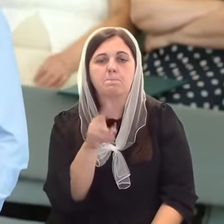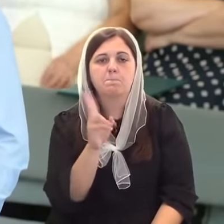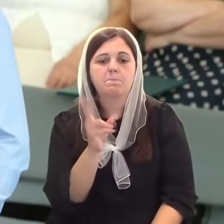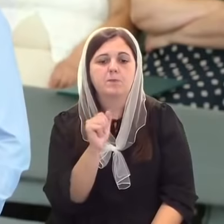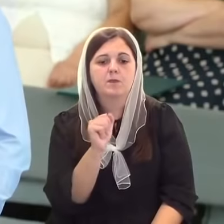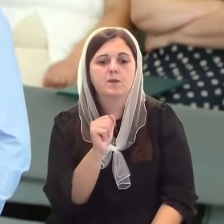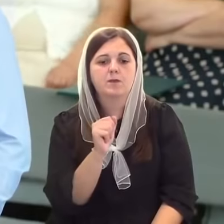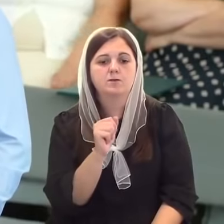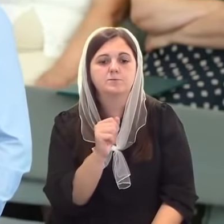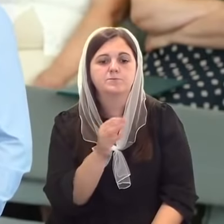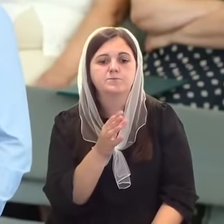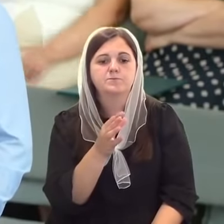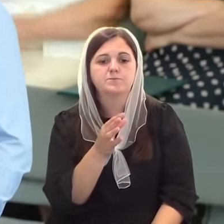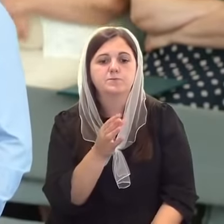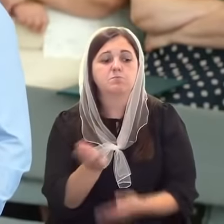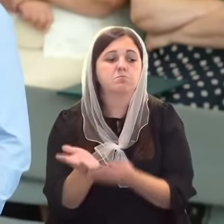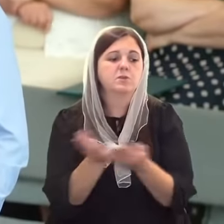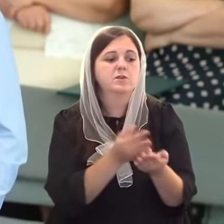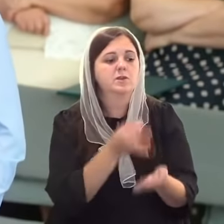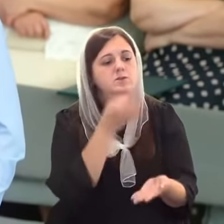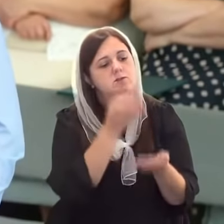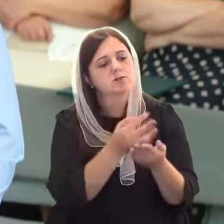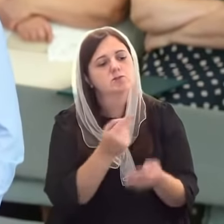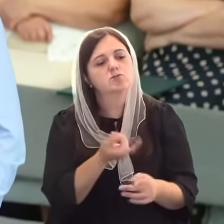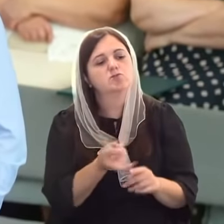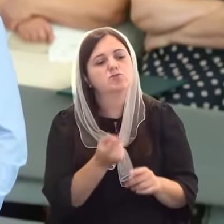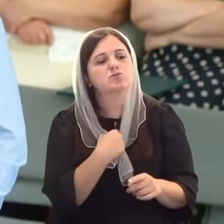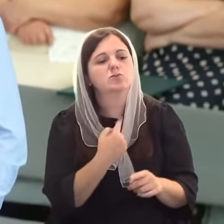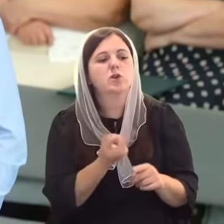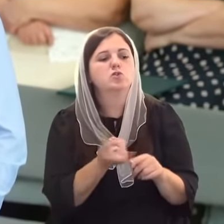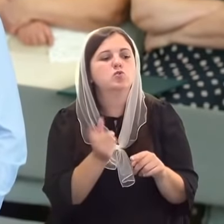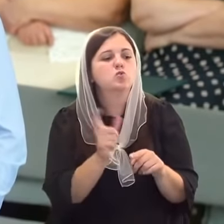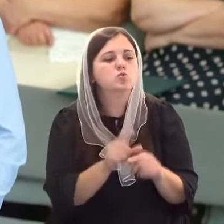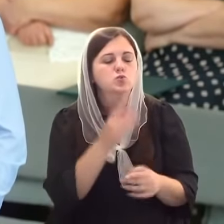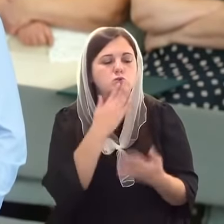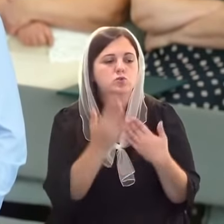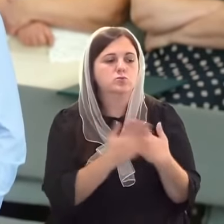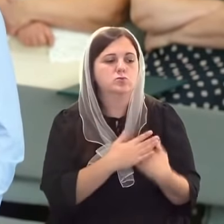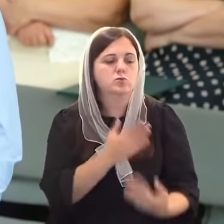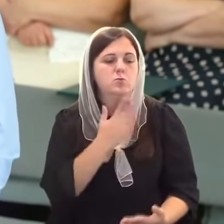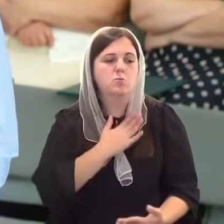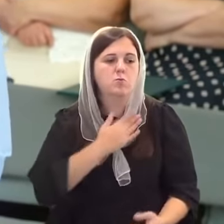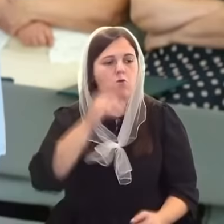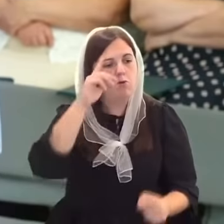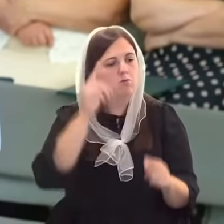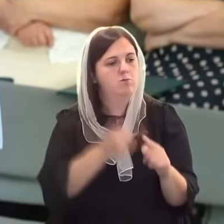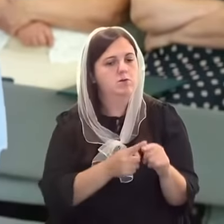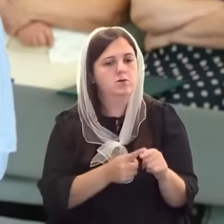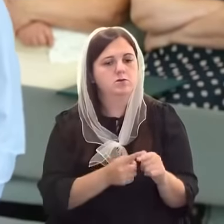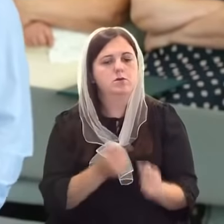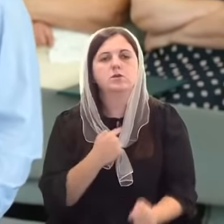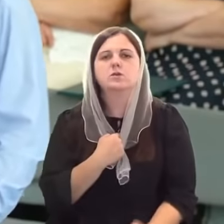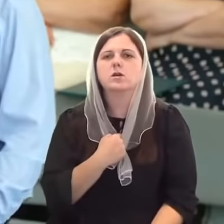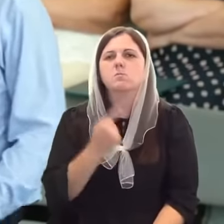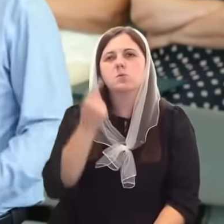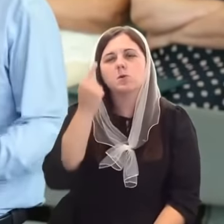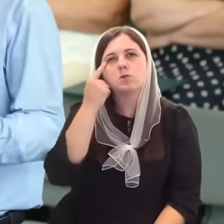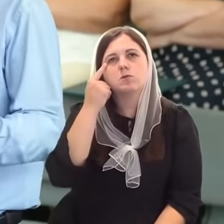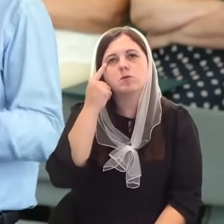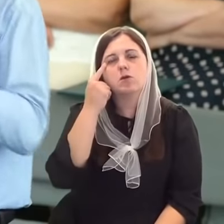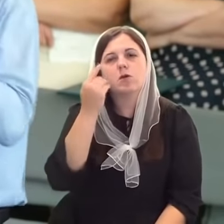передайте, скажите, что я сильно люблю своего брата. Я помню, друзья, мы ехали